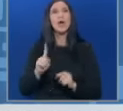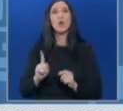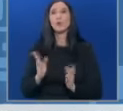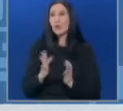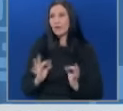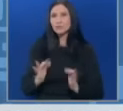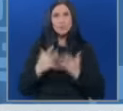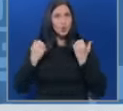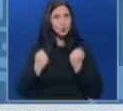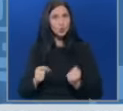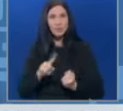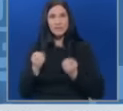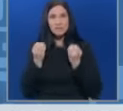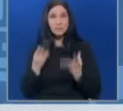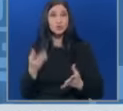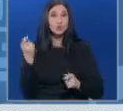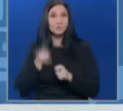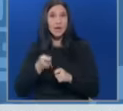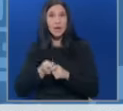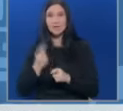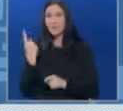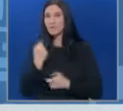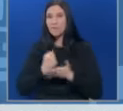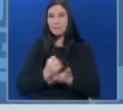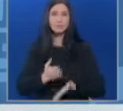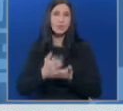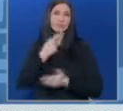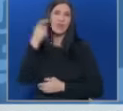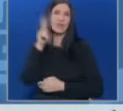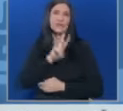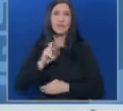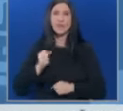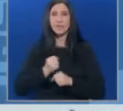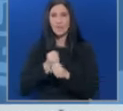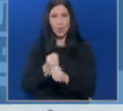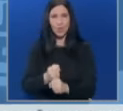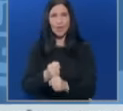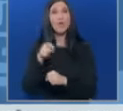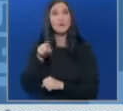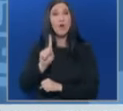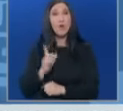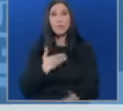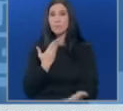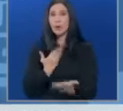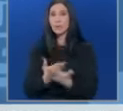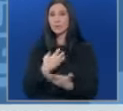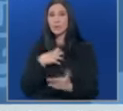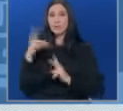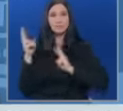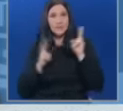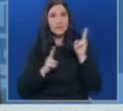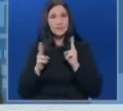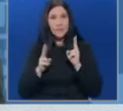бих казал да се реализира първия мандат с подкрепа от 121 депутати, това, което предложихме на